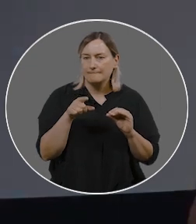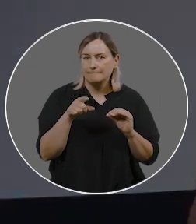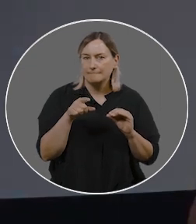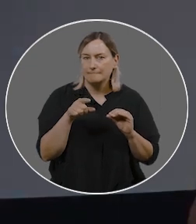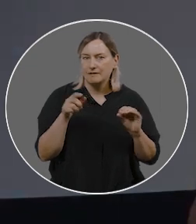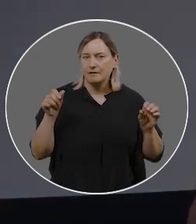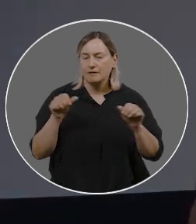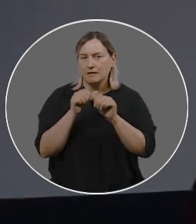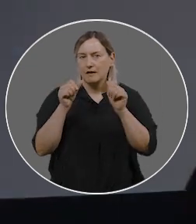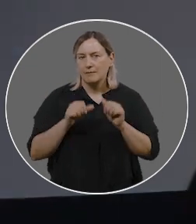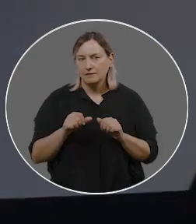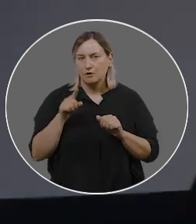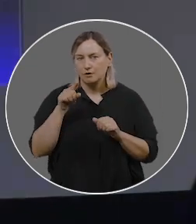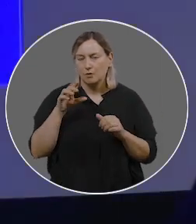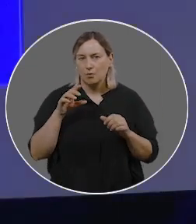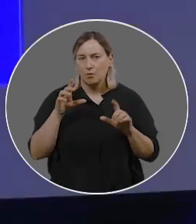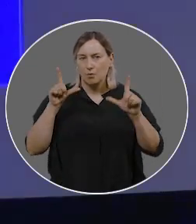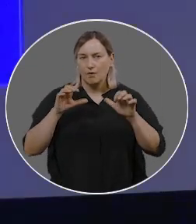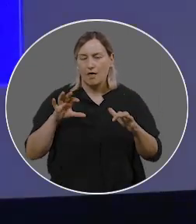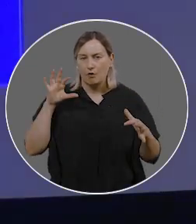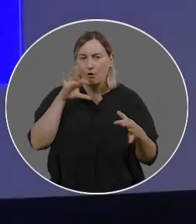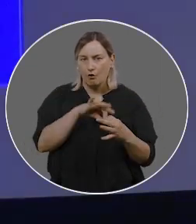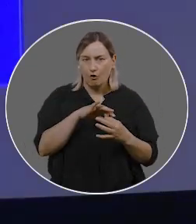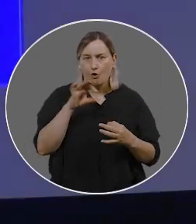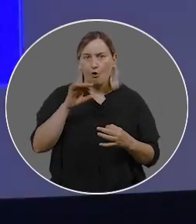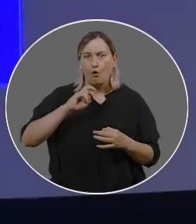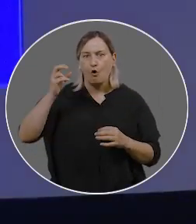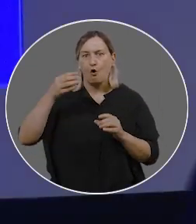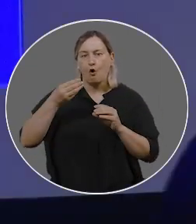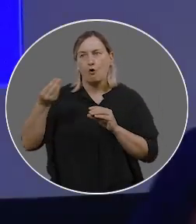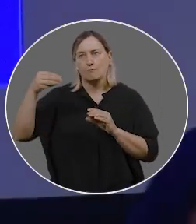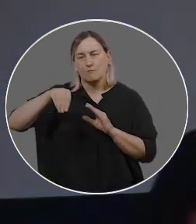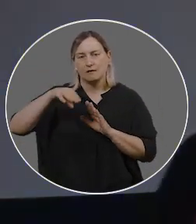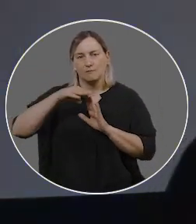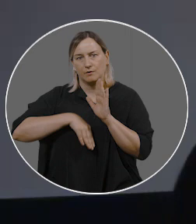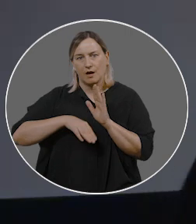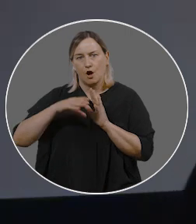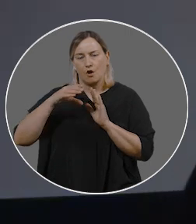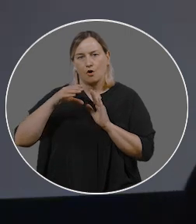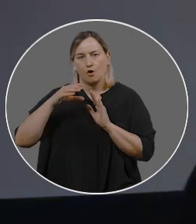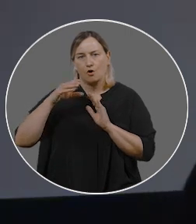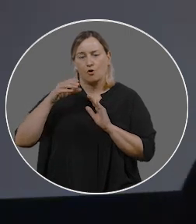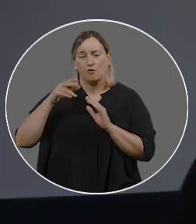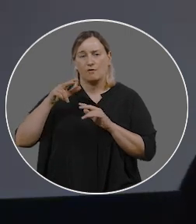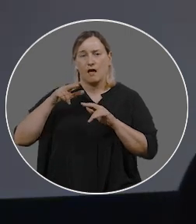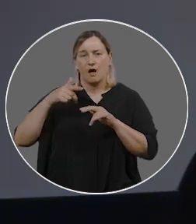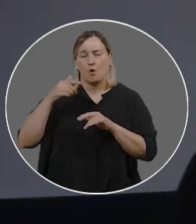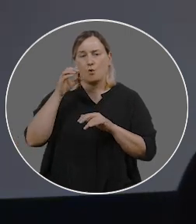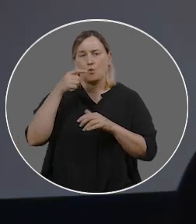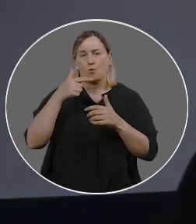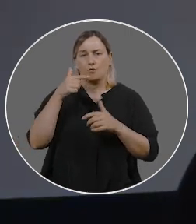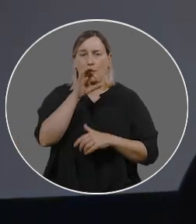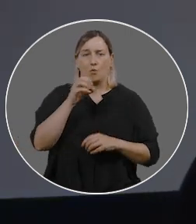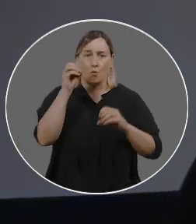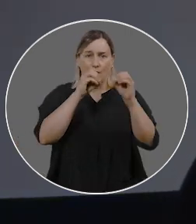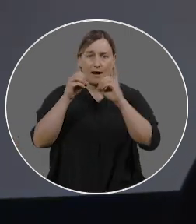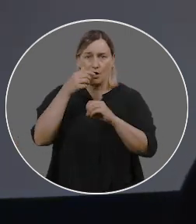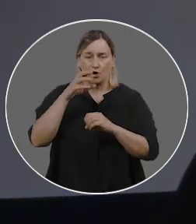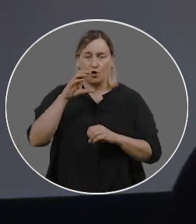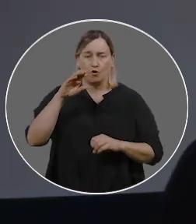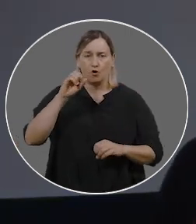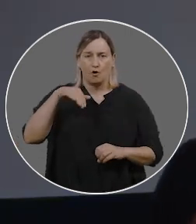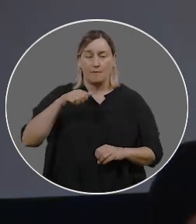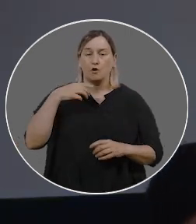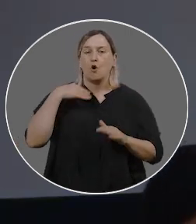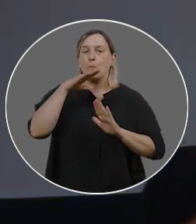teu ordenador o del dispositiu o alguna extensió del Chrome o del navegador? Ah, val. Jo estic utilitzant un programa